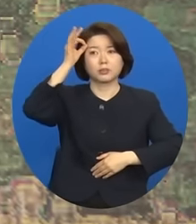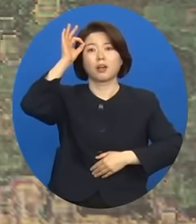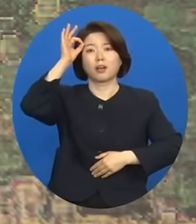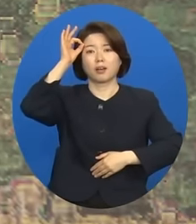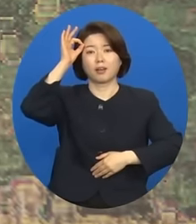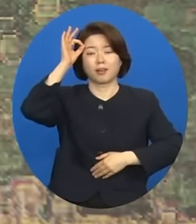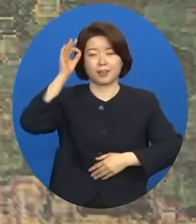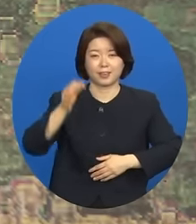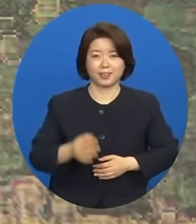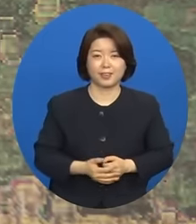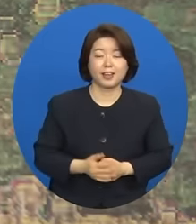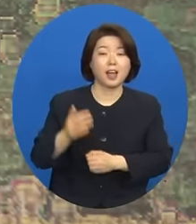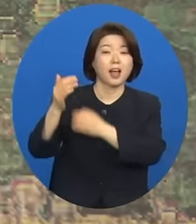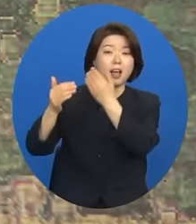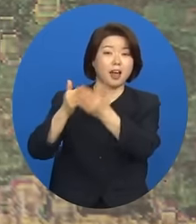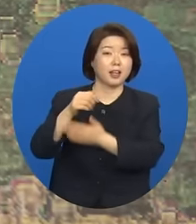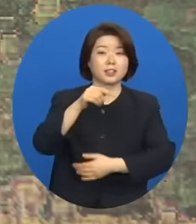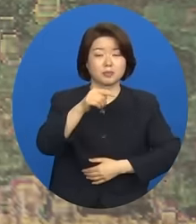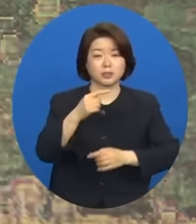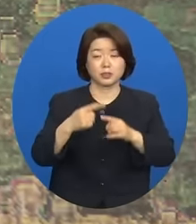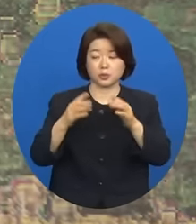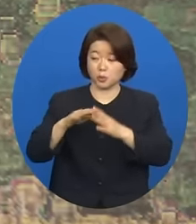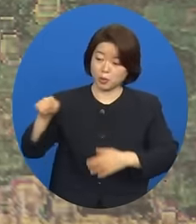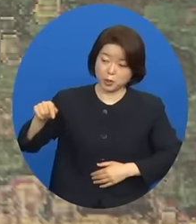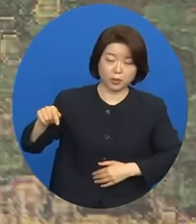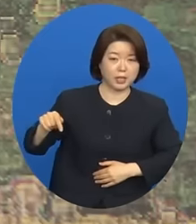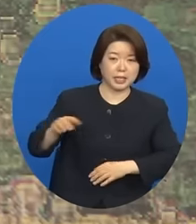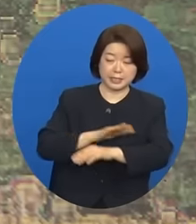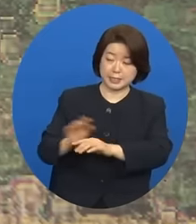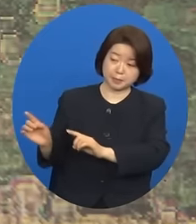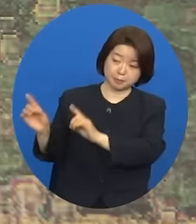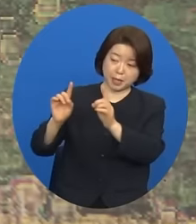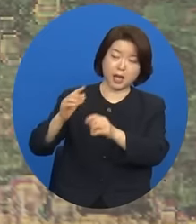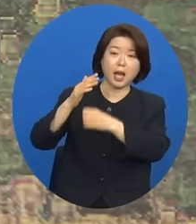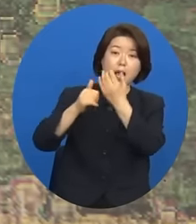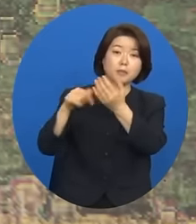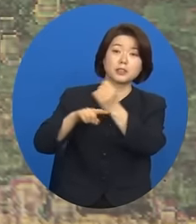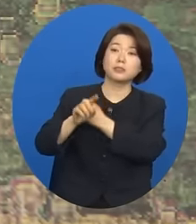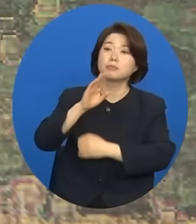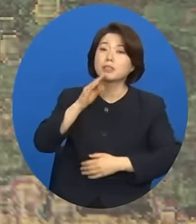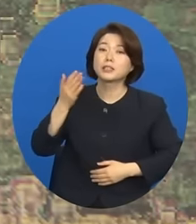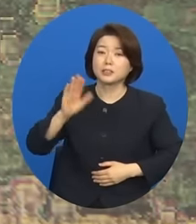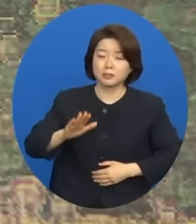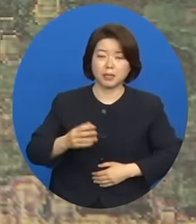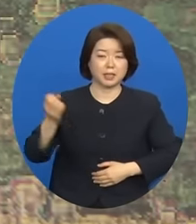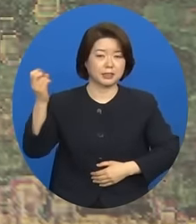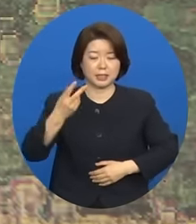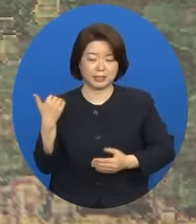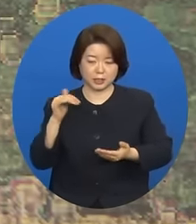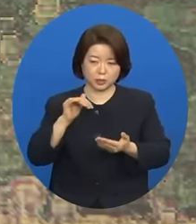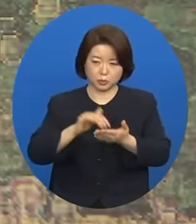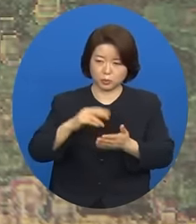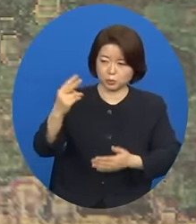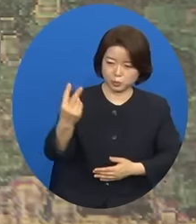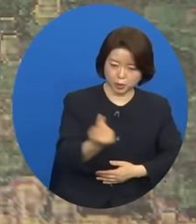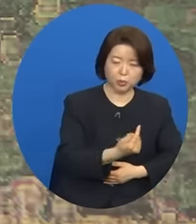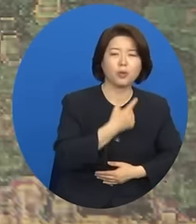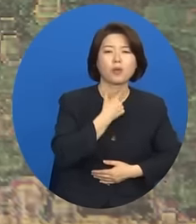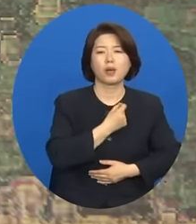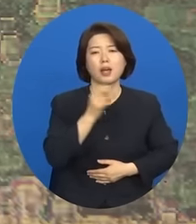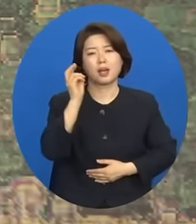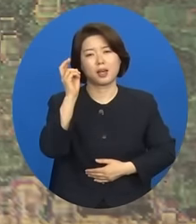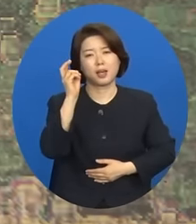하나님은 그 교회를 잘 살리는 것도 하나님의 뜻이었겠지만 다시 돌아오기를 원하셨구나.